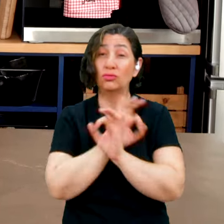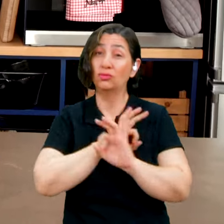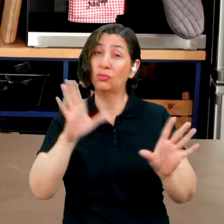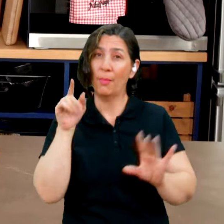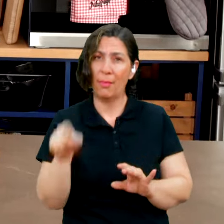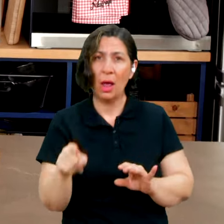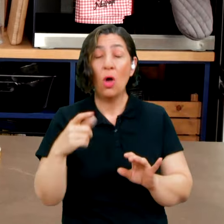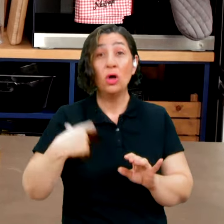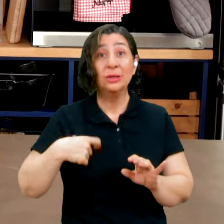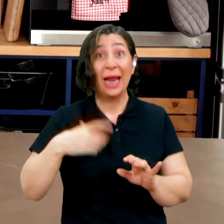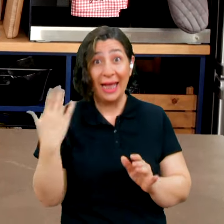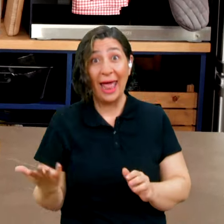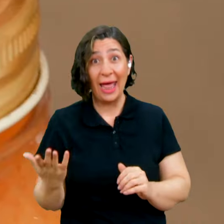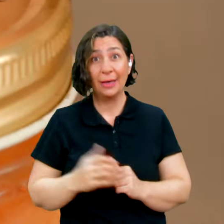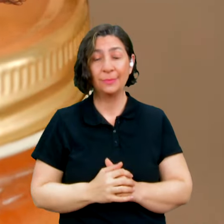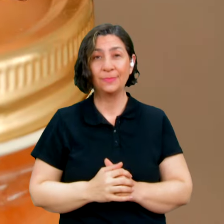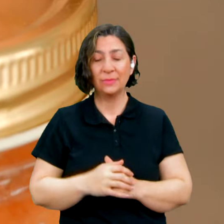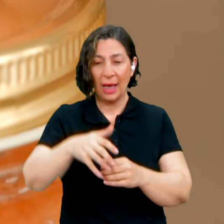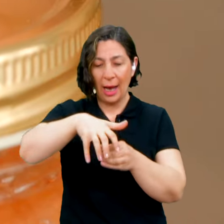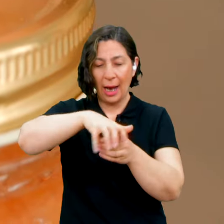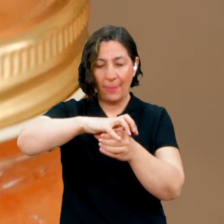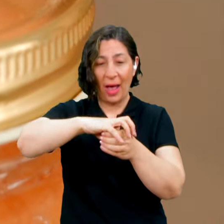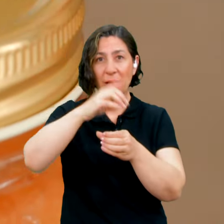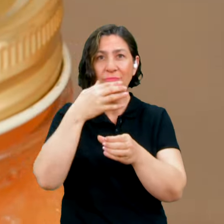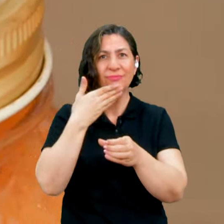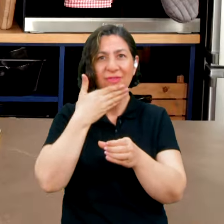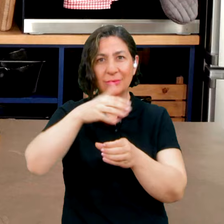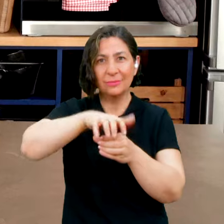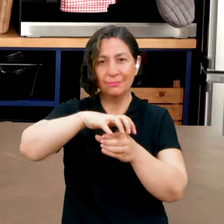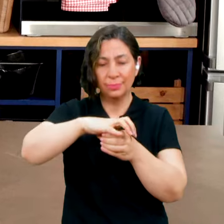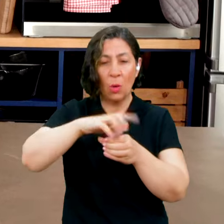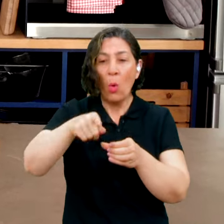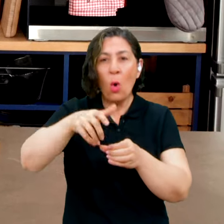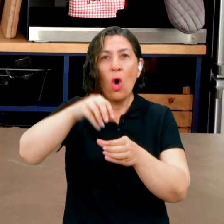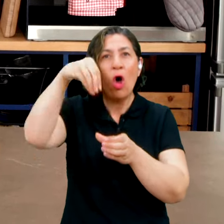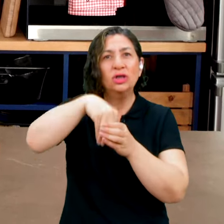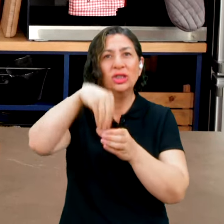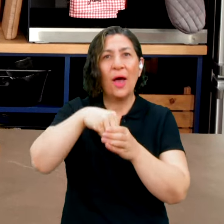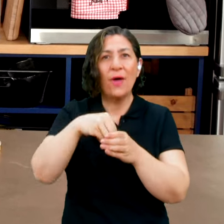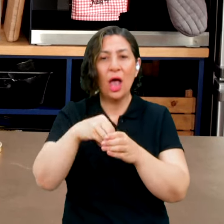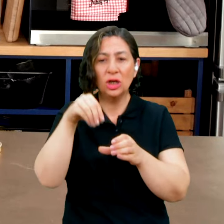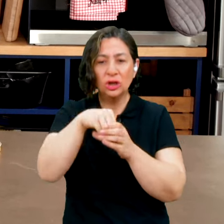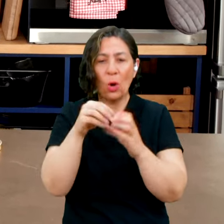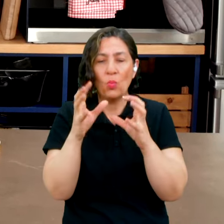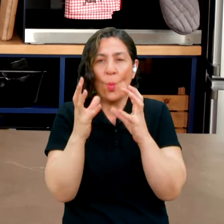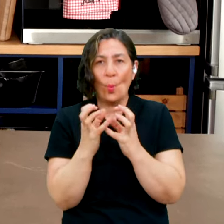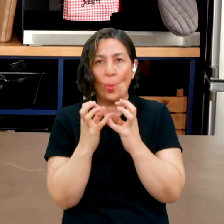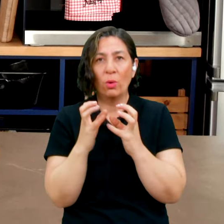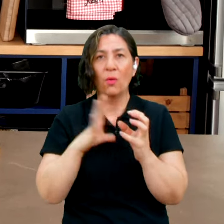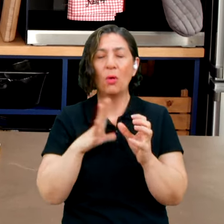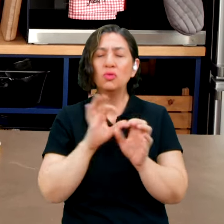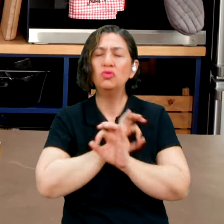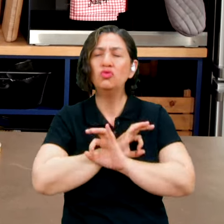iyi bir alternatif düşünemiyorum. Özellikle şu kapak teknolojisi sayesinde yaptığımız bütün konserveler güzel bir şekilde